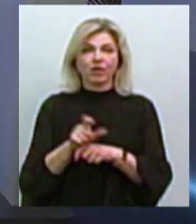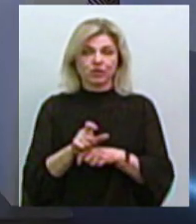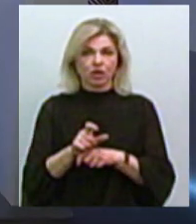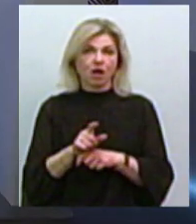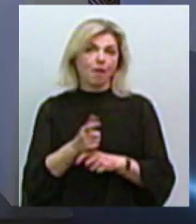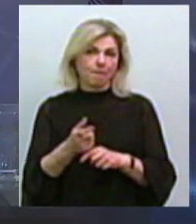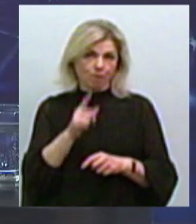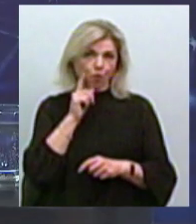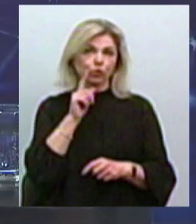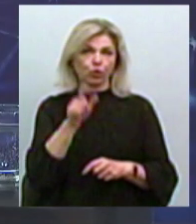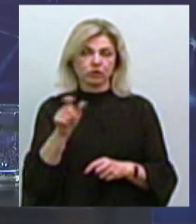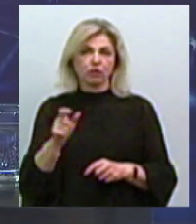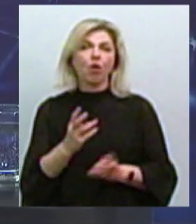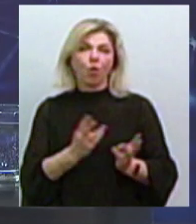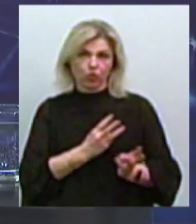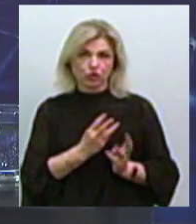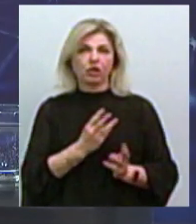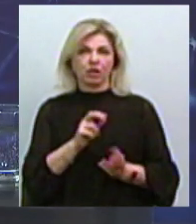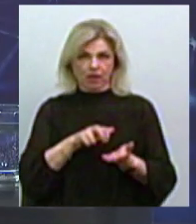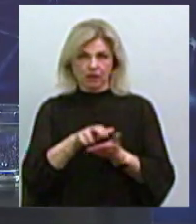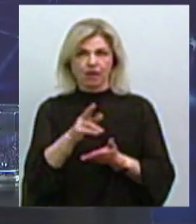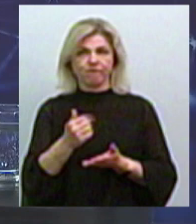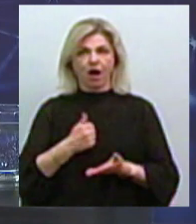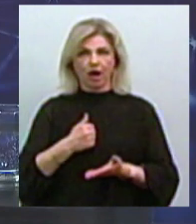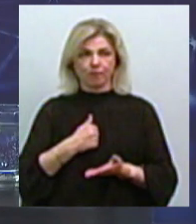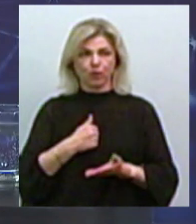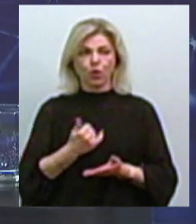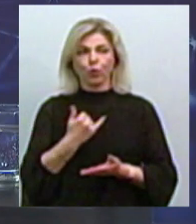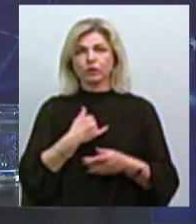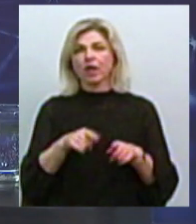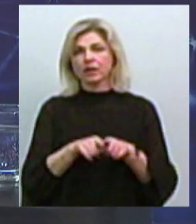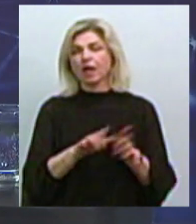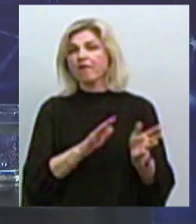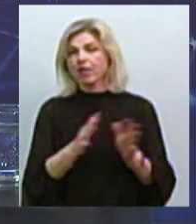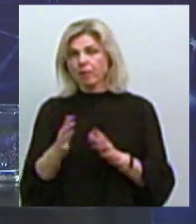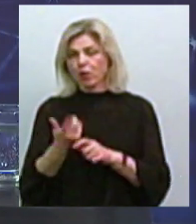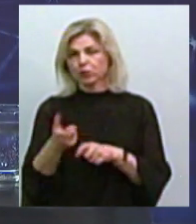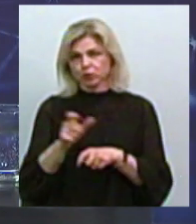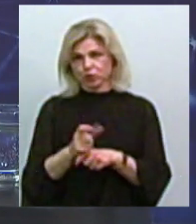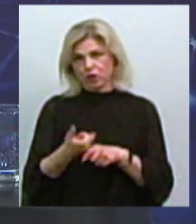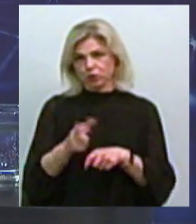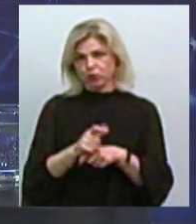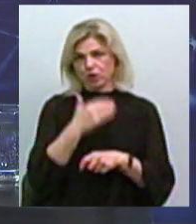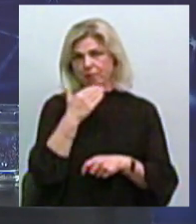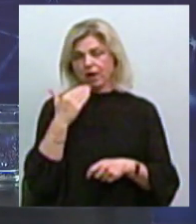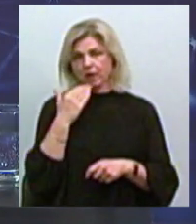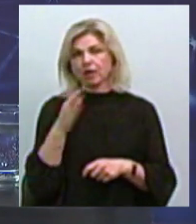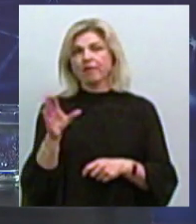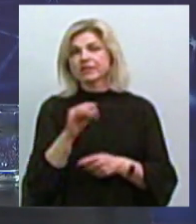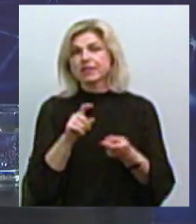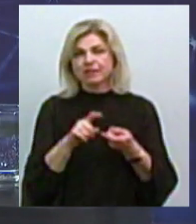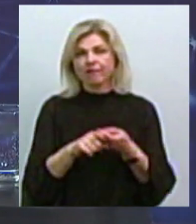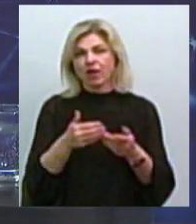молоді, вона йде охоче служити в армію. І у нас таких випадків дуже-дуже багато. Тому, я ж кажу, дуже залежить багато від